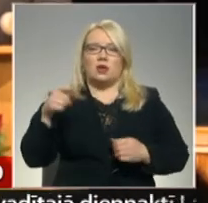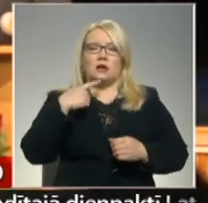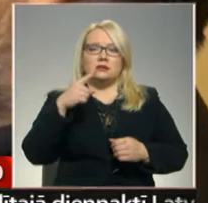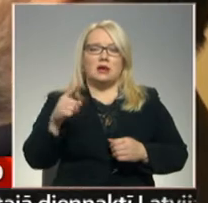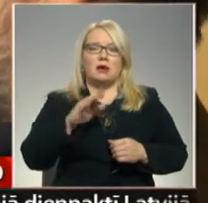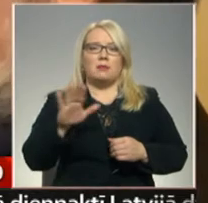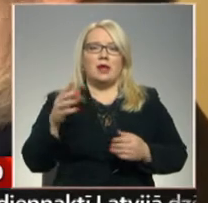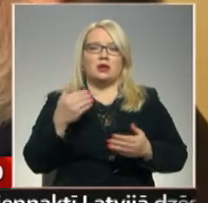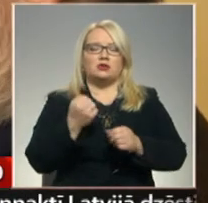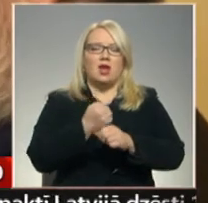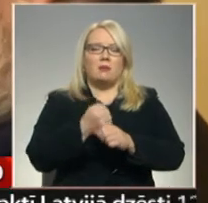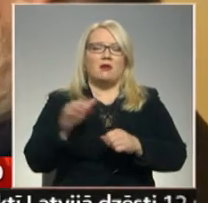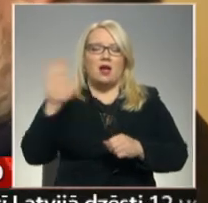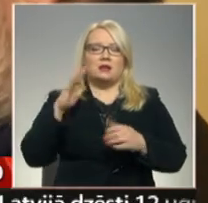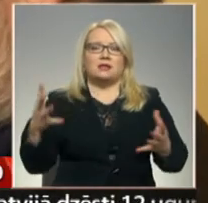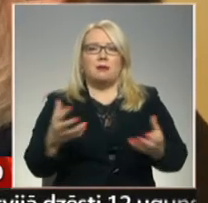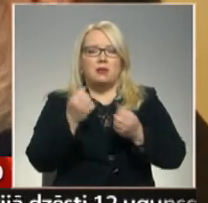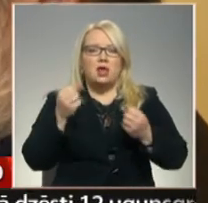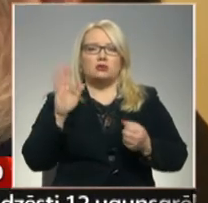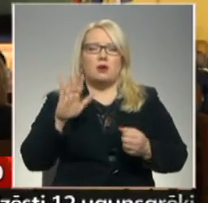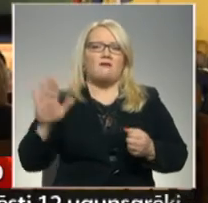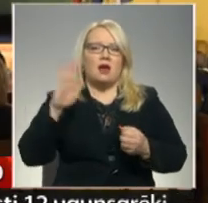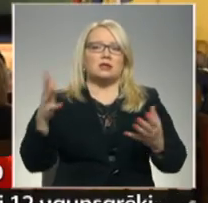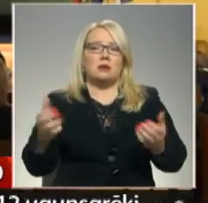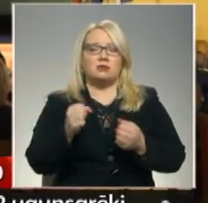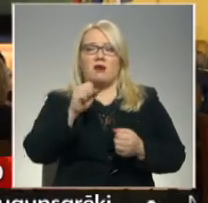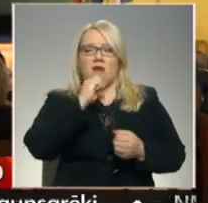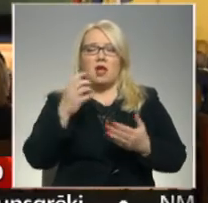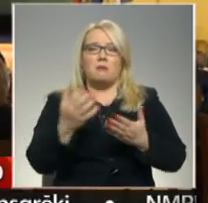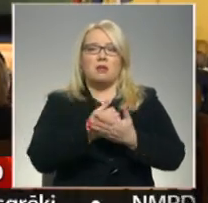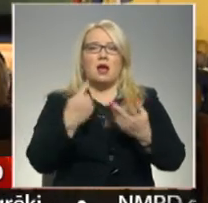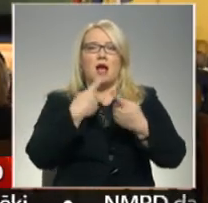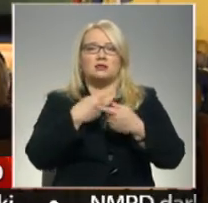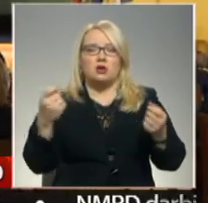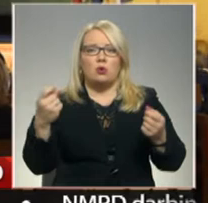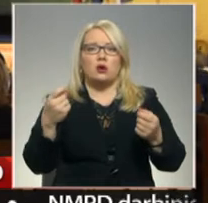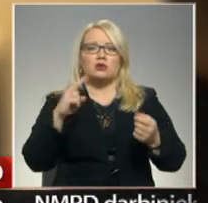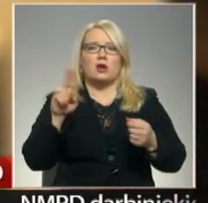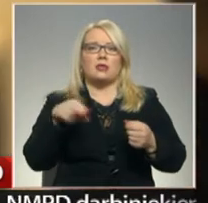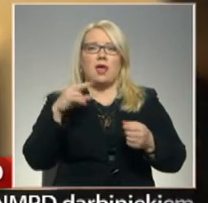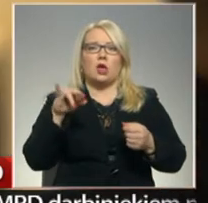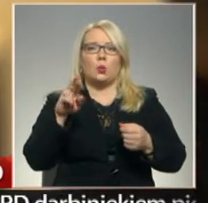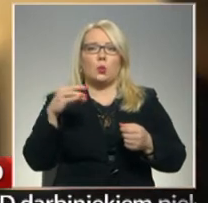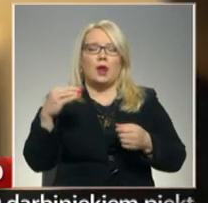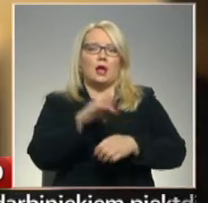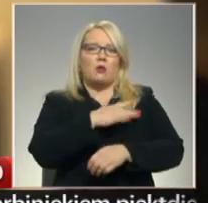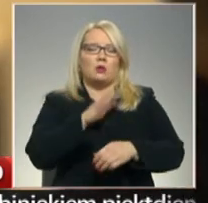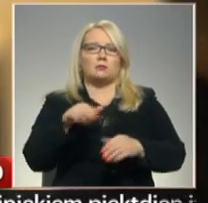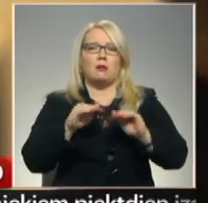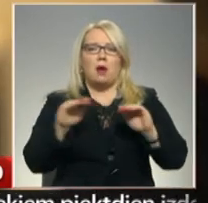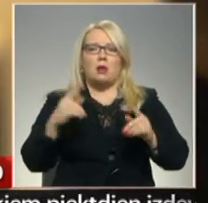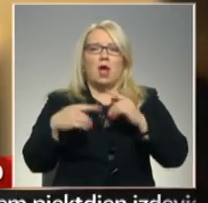valsts dibināšanai, jo īpaši paziņojums pasaulē par valsts dibināšanu vēlāk panāktā atzīšana de jure kalpojusi par pamatu valstiskuma atjaunošanai